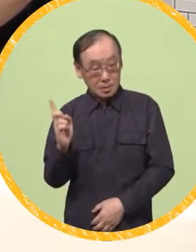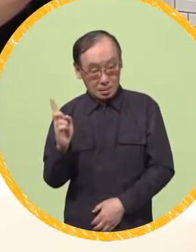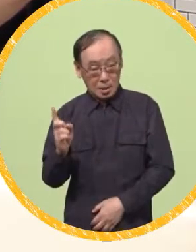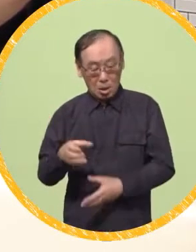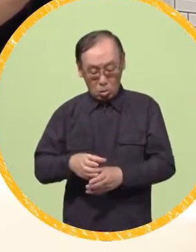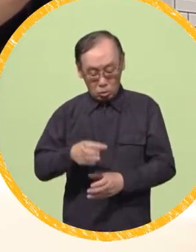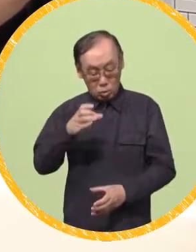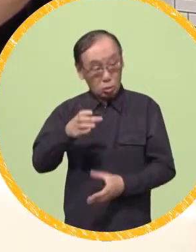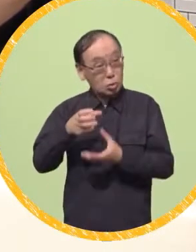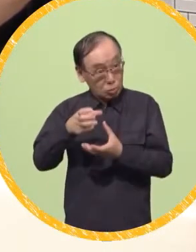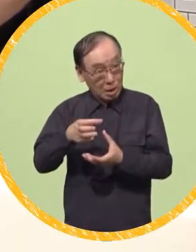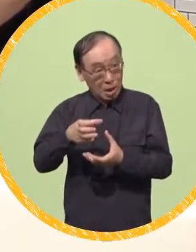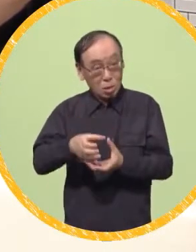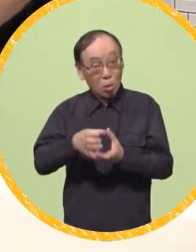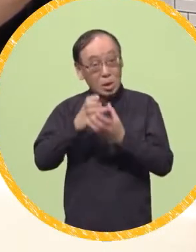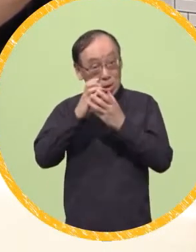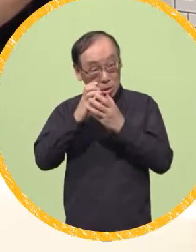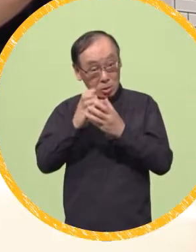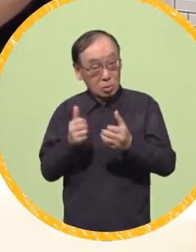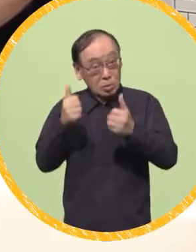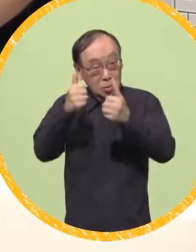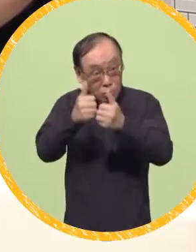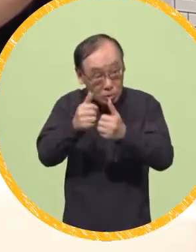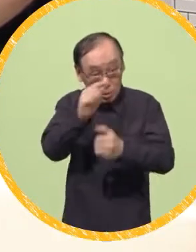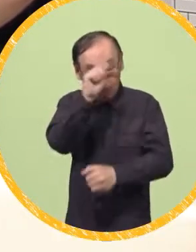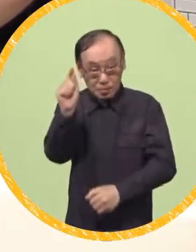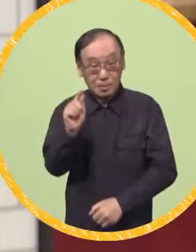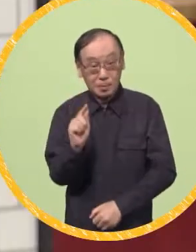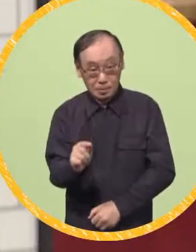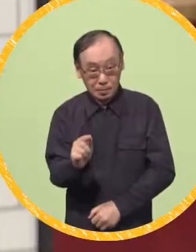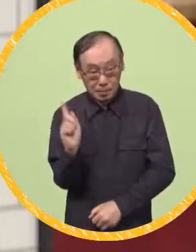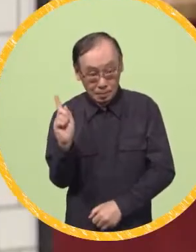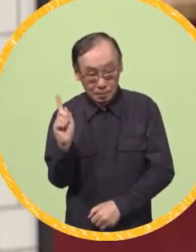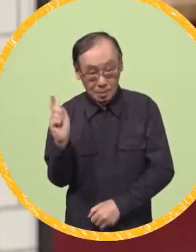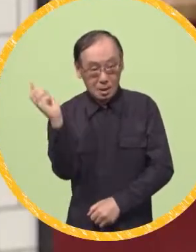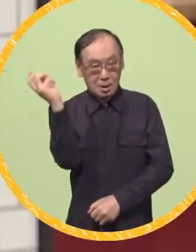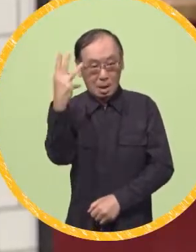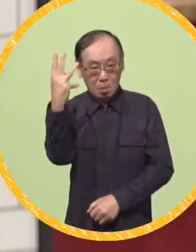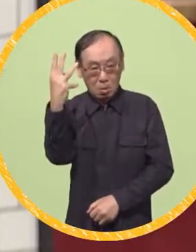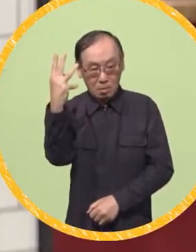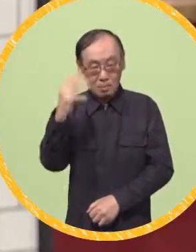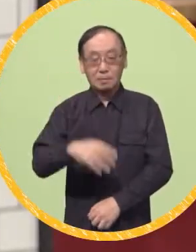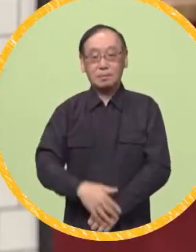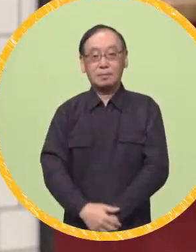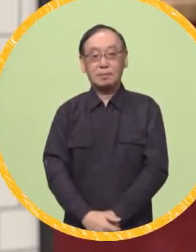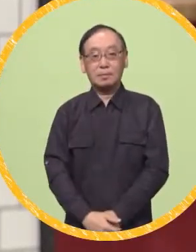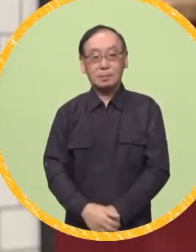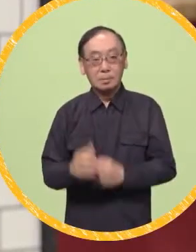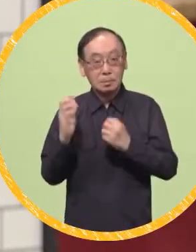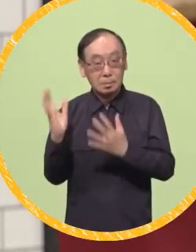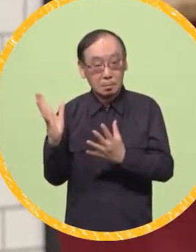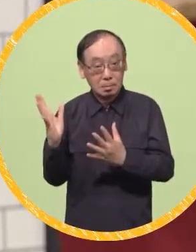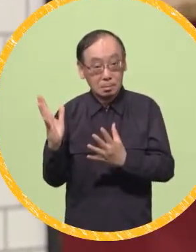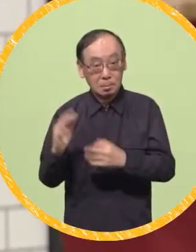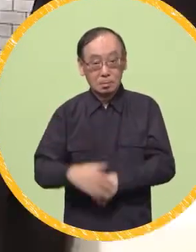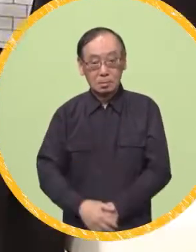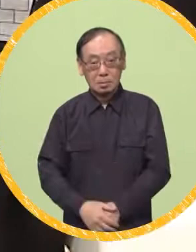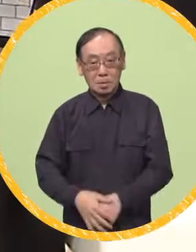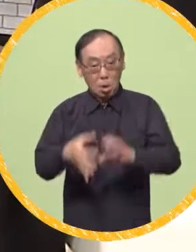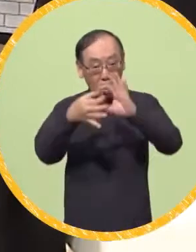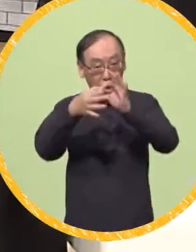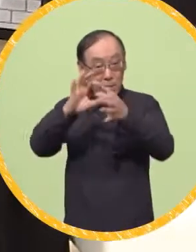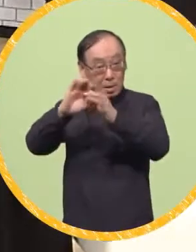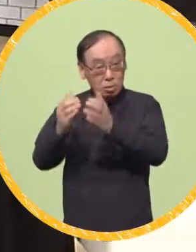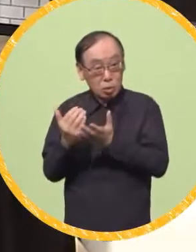さんのスーパーフードドリンクをかけてのクイズデーよし在阪もん入ってねーオリンピックの